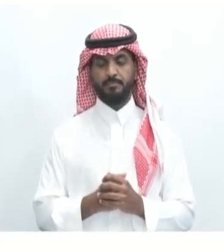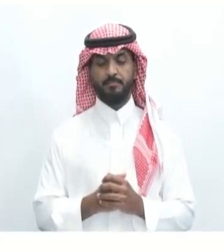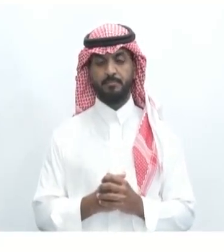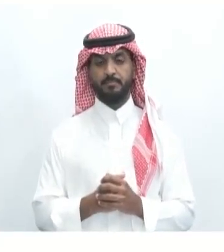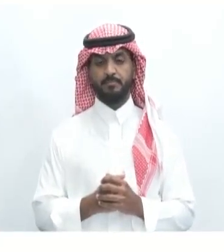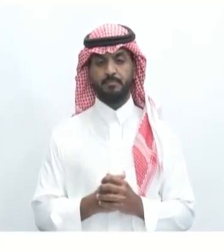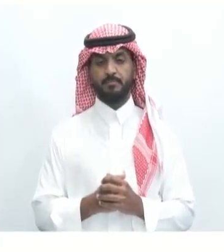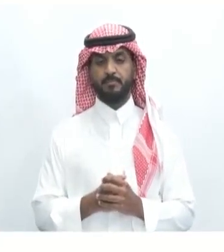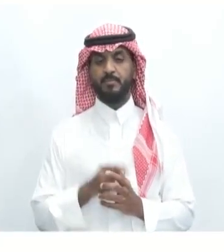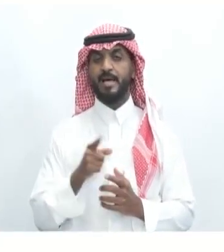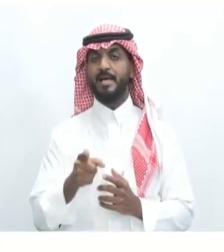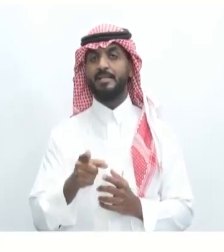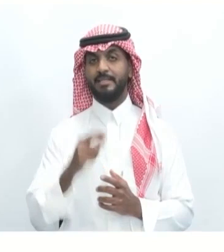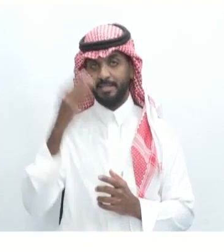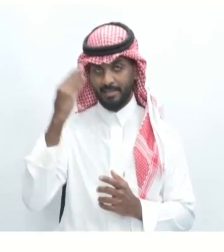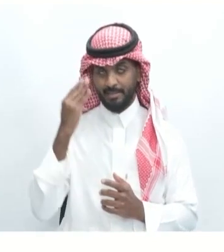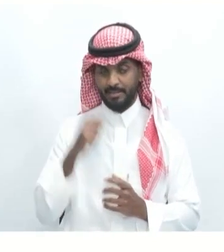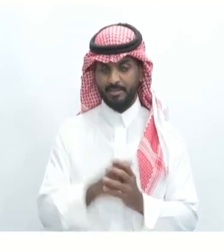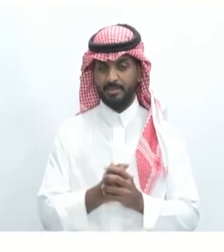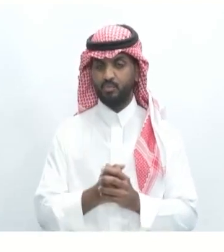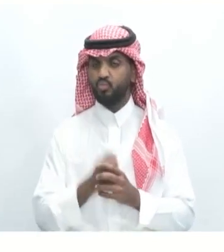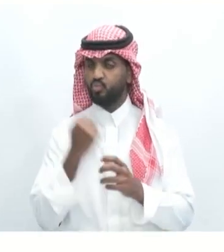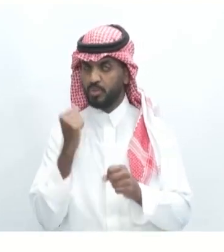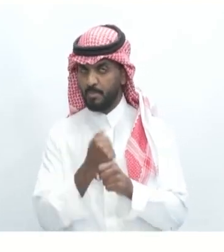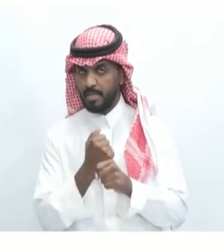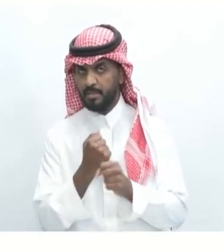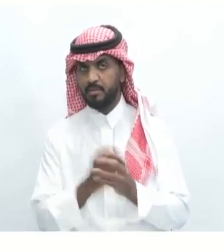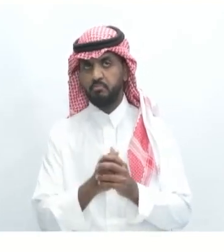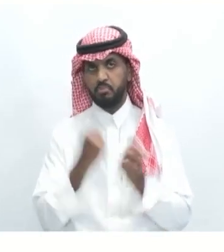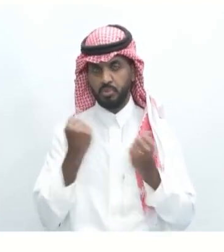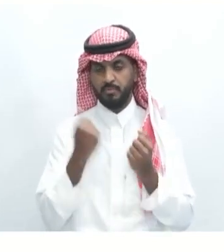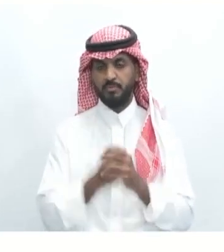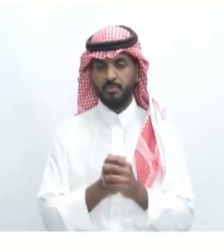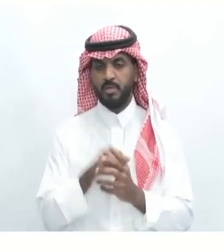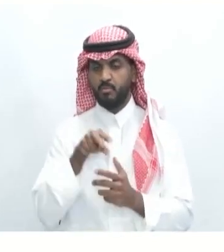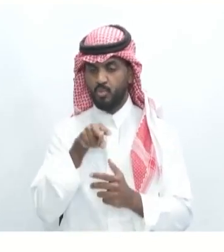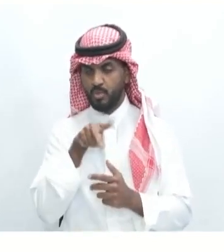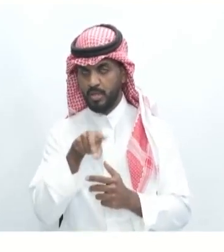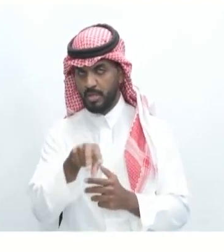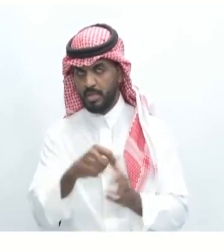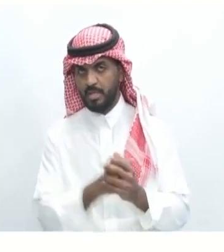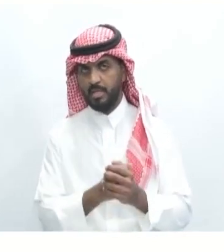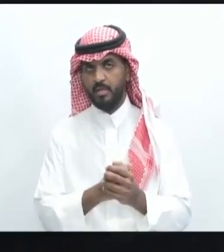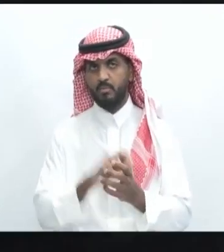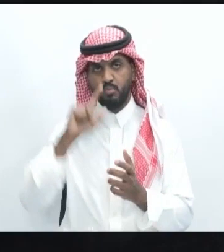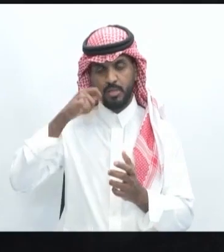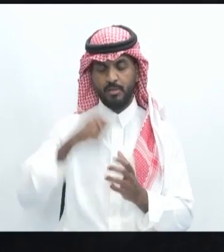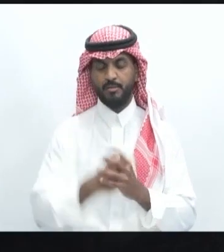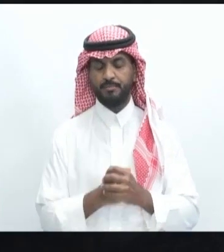احسنتم ممتاز انت تعملين بجد المثنى ويكون